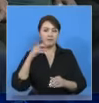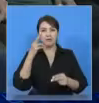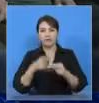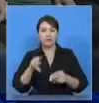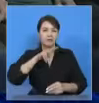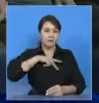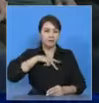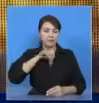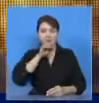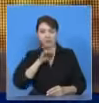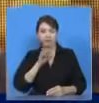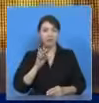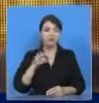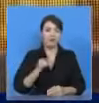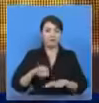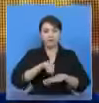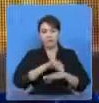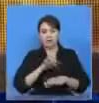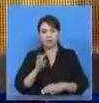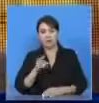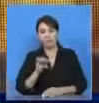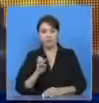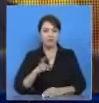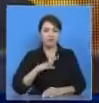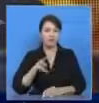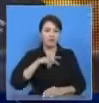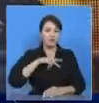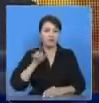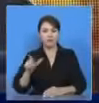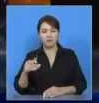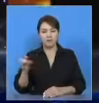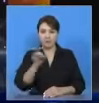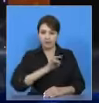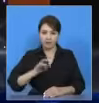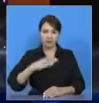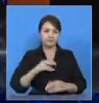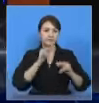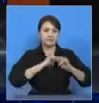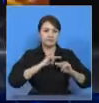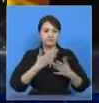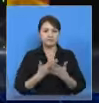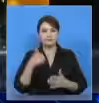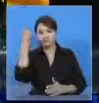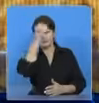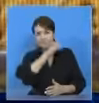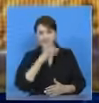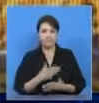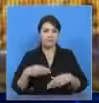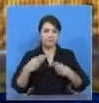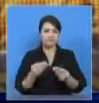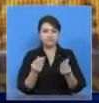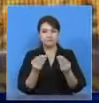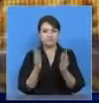награждение мастеров отрасли аким района дар hangar махамбетов наградил граждан района который усердно трудились течение года и вручил